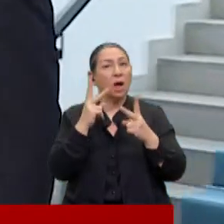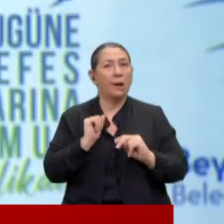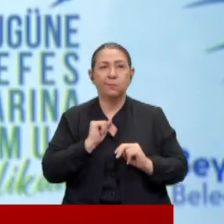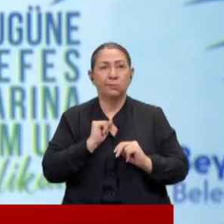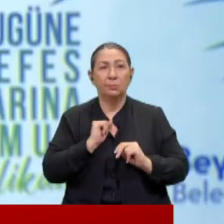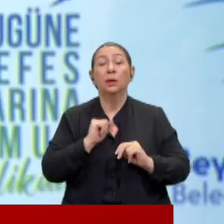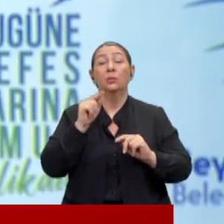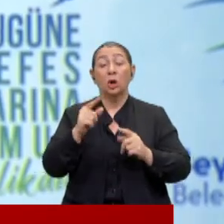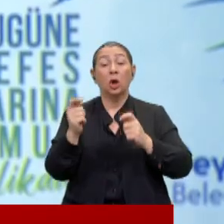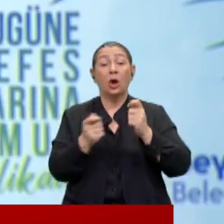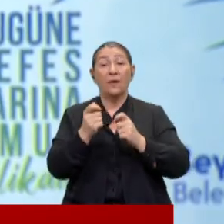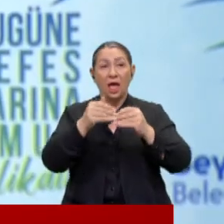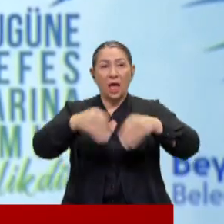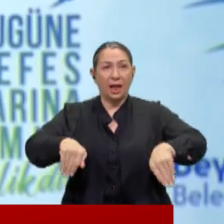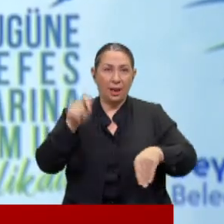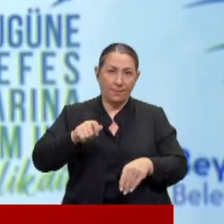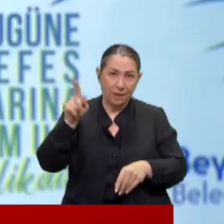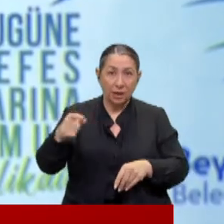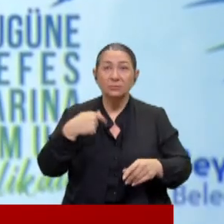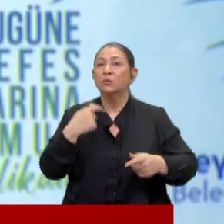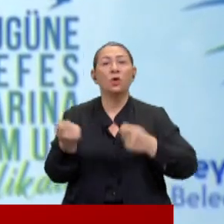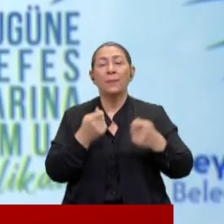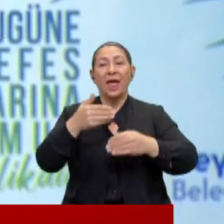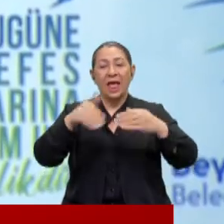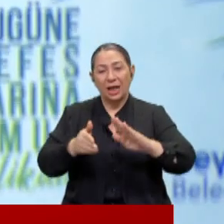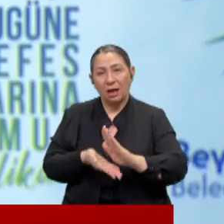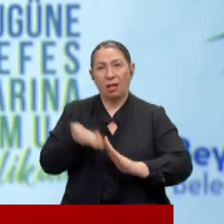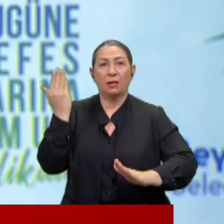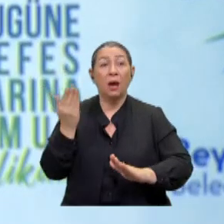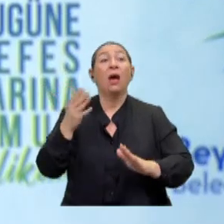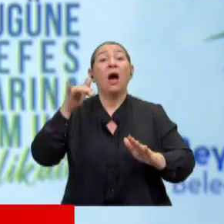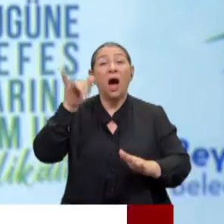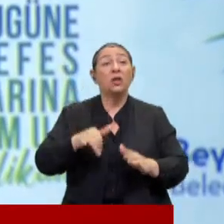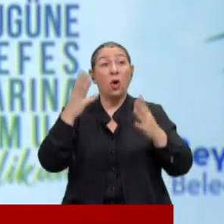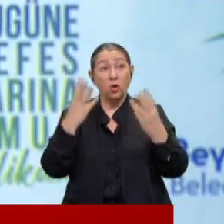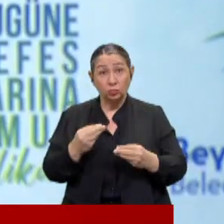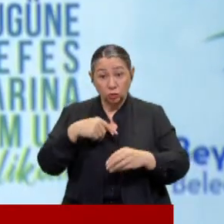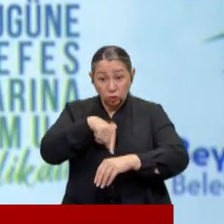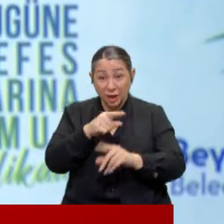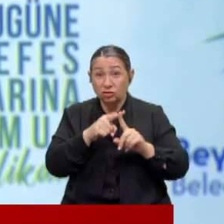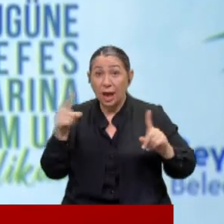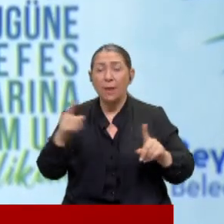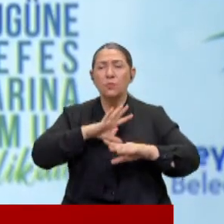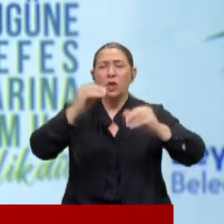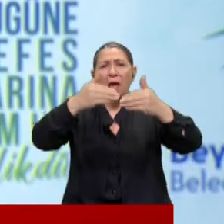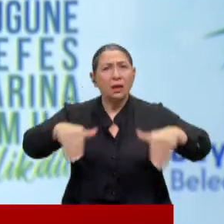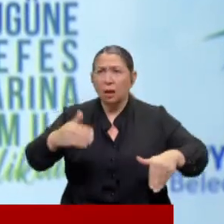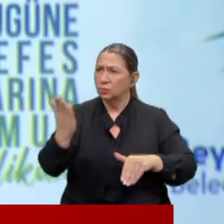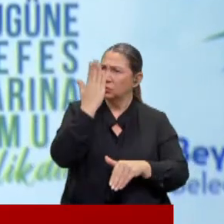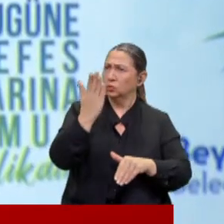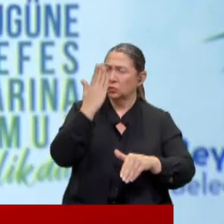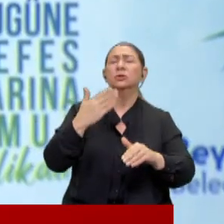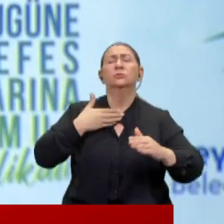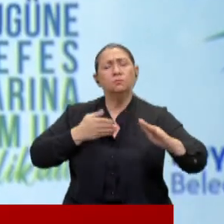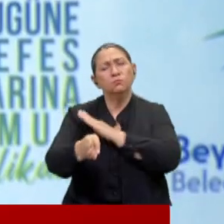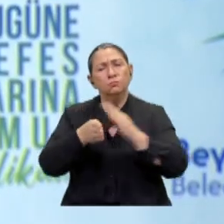açıklama yapmadı Bunların görevi engel çıkarmak bizim görevimiz de engeli aşmak haklı olduğumuz sürece bütün engelleri aşıp